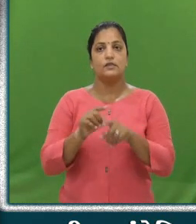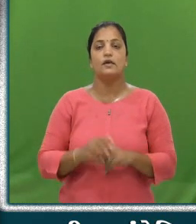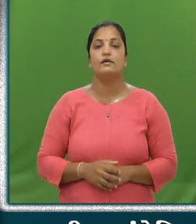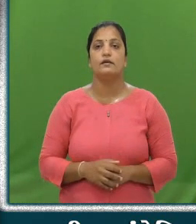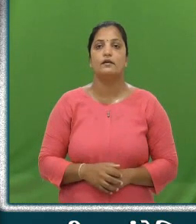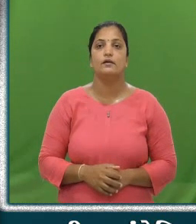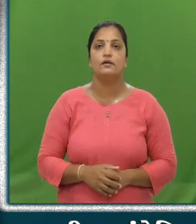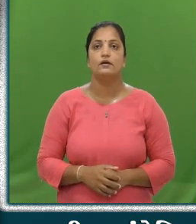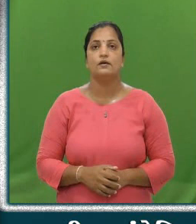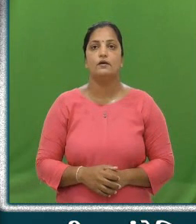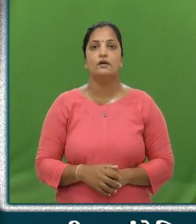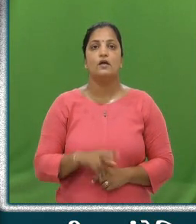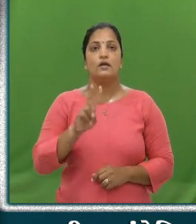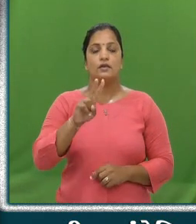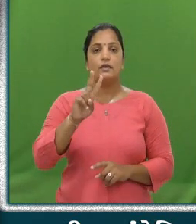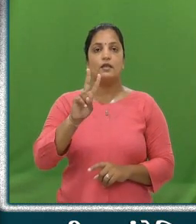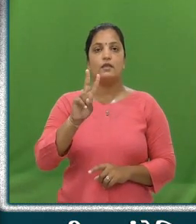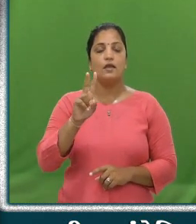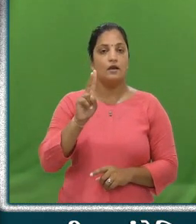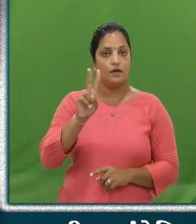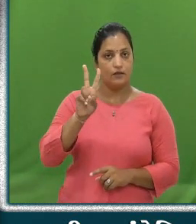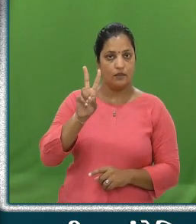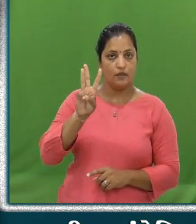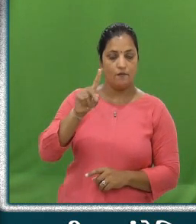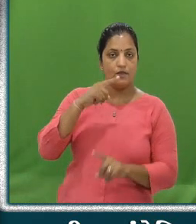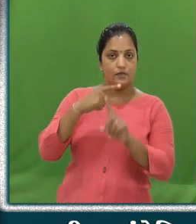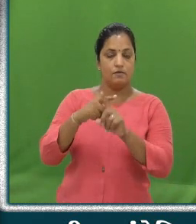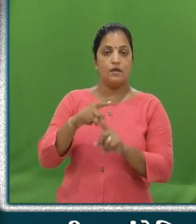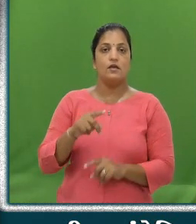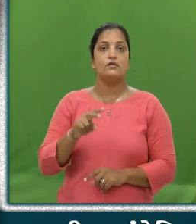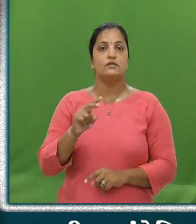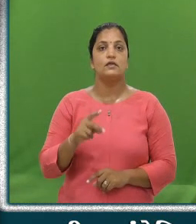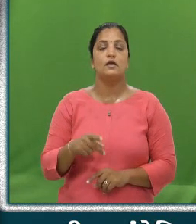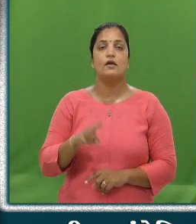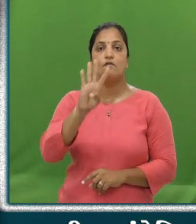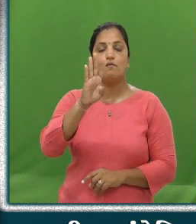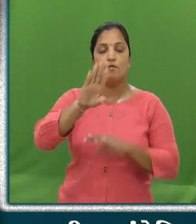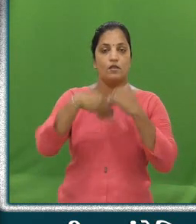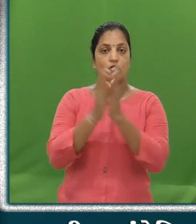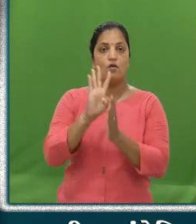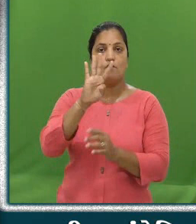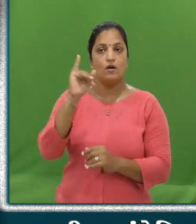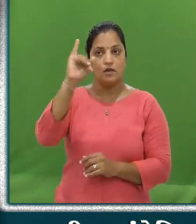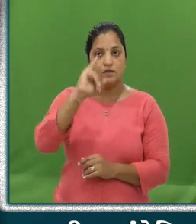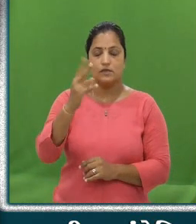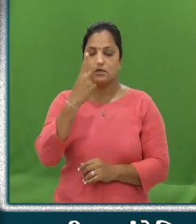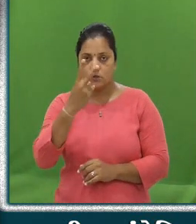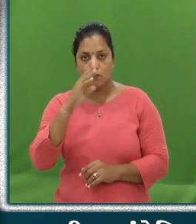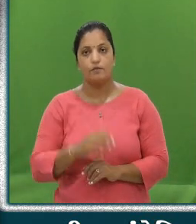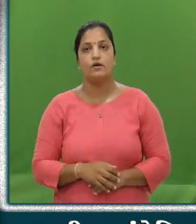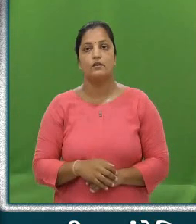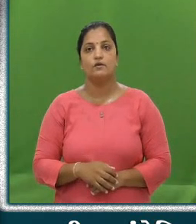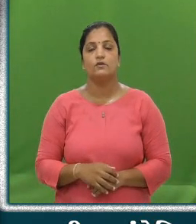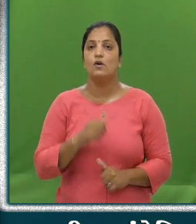જોડ એટલે 23 દૂ 46 માનવની અંદર આ રીતે 46 રંગસૂત્રો જે છે એ જોવા મળતા હોય